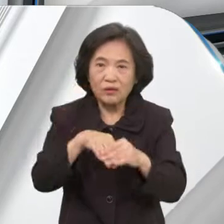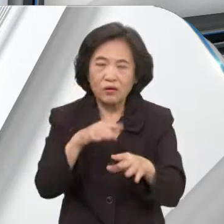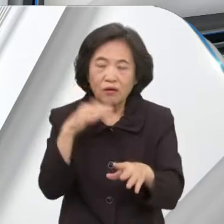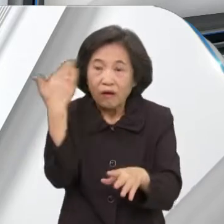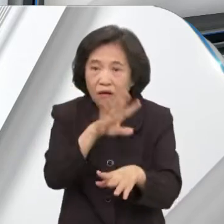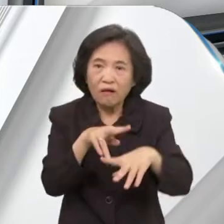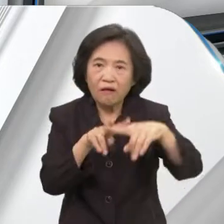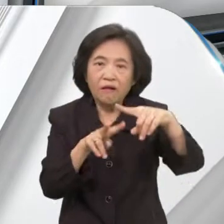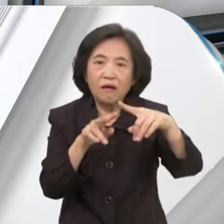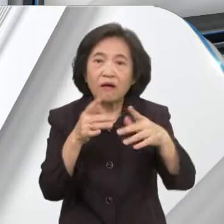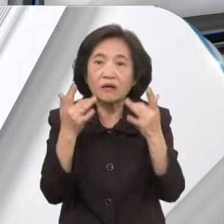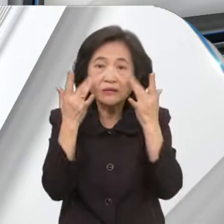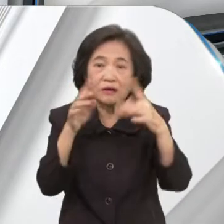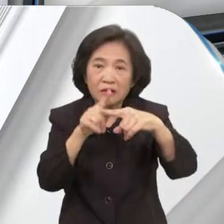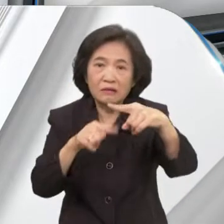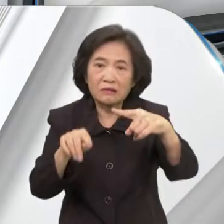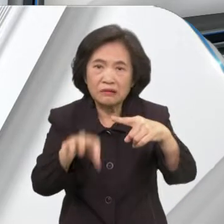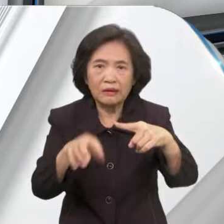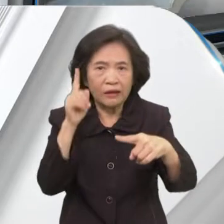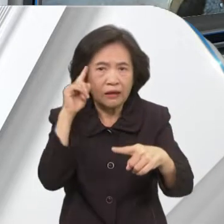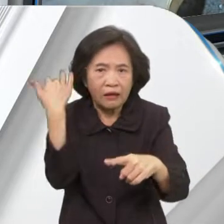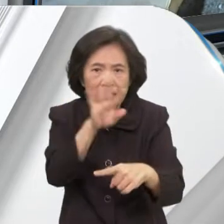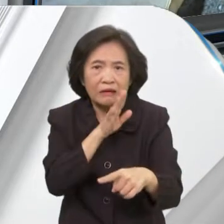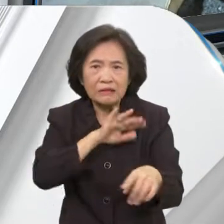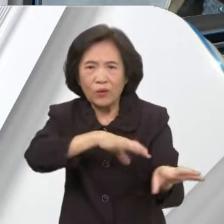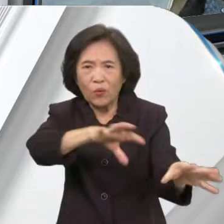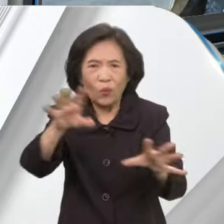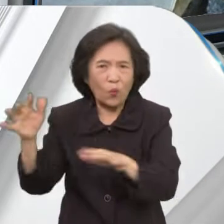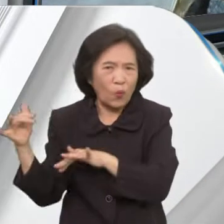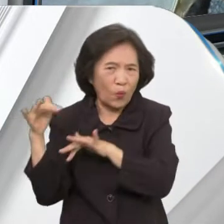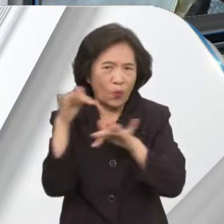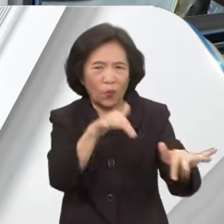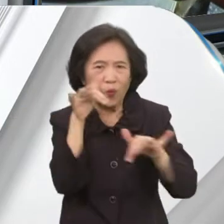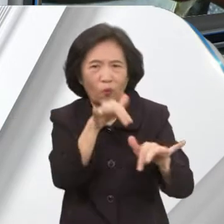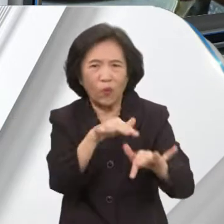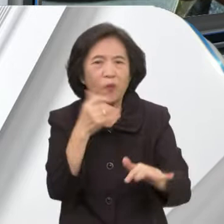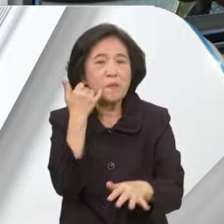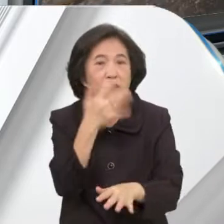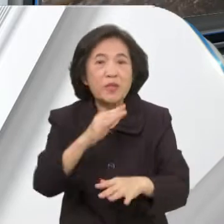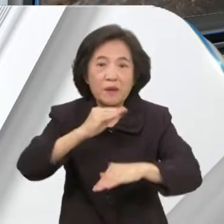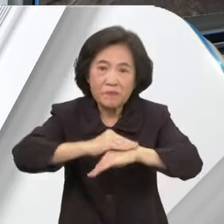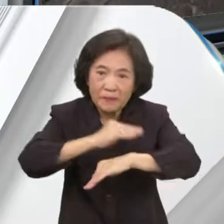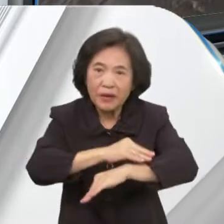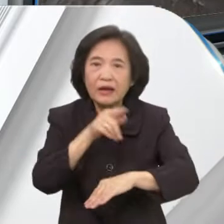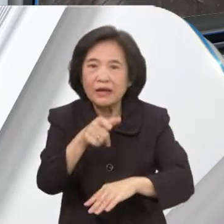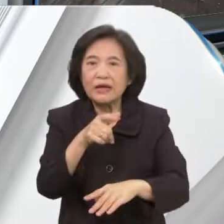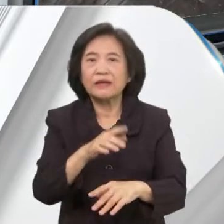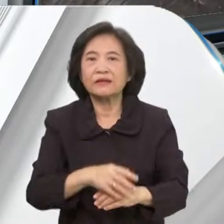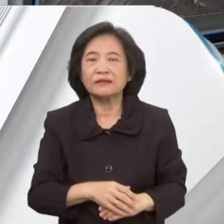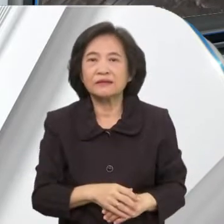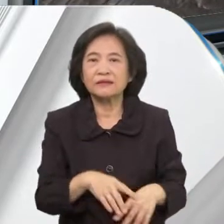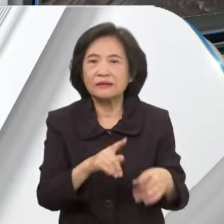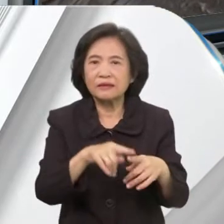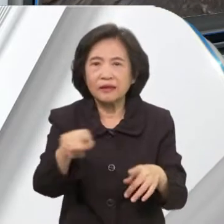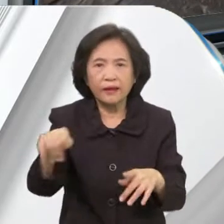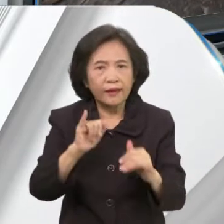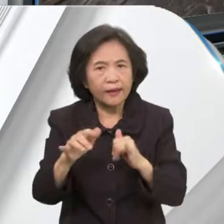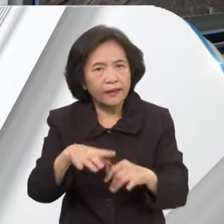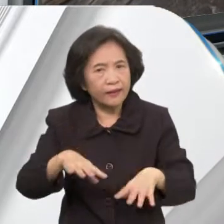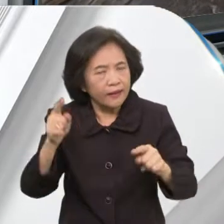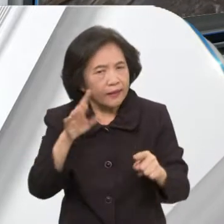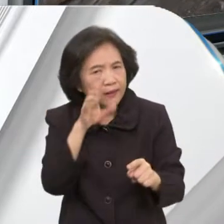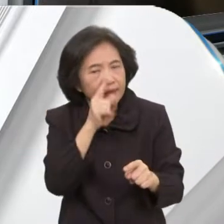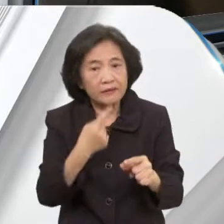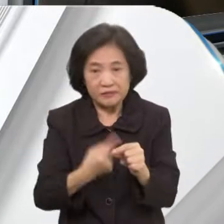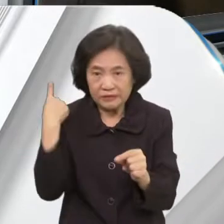了解是初段军永远发现大量世界爆炸热浸中的甘蔗杉树。当地民众表